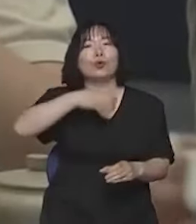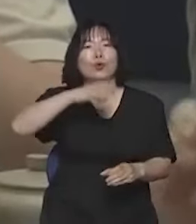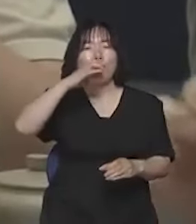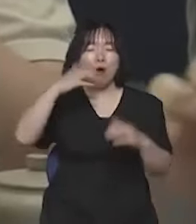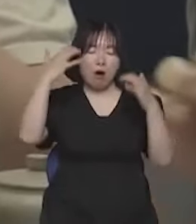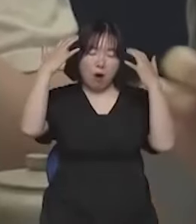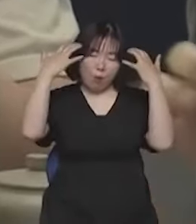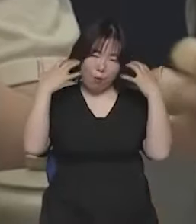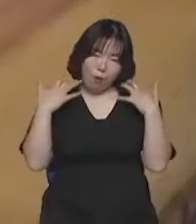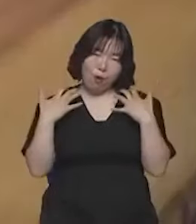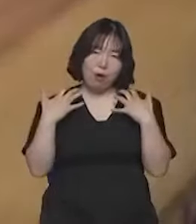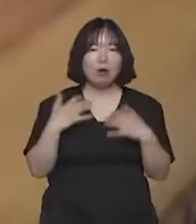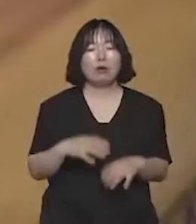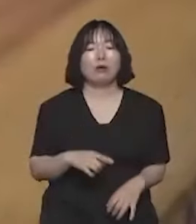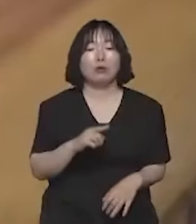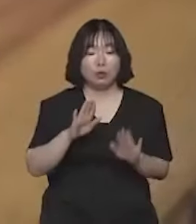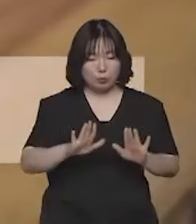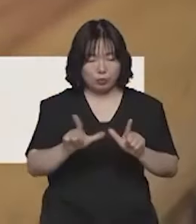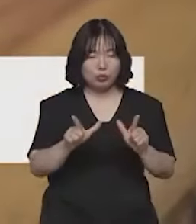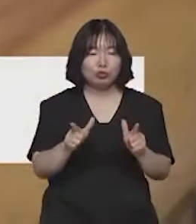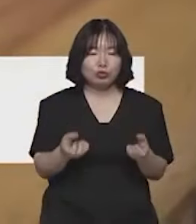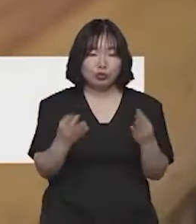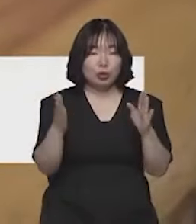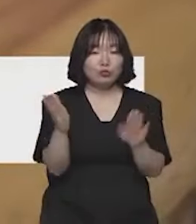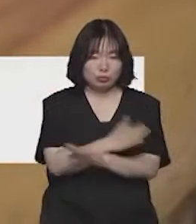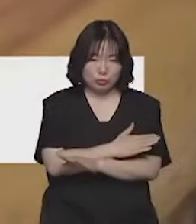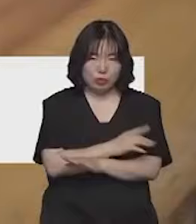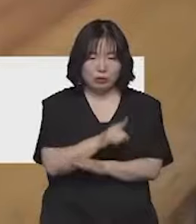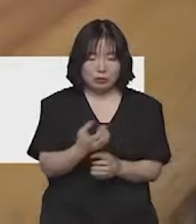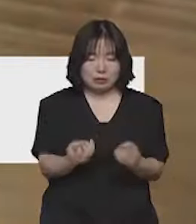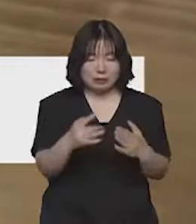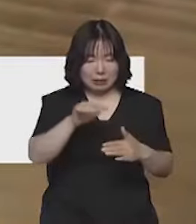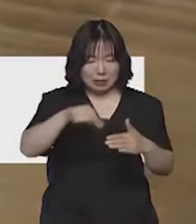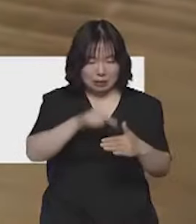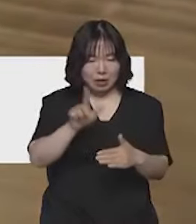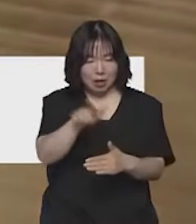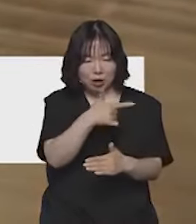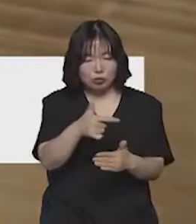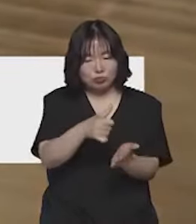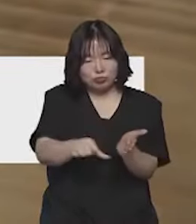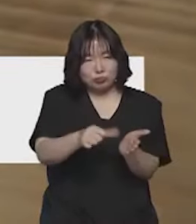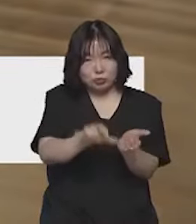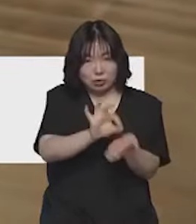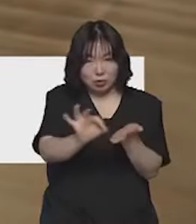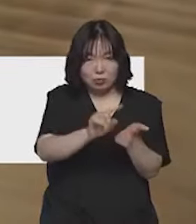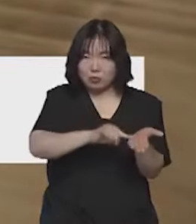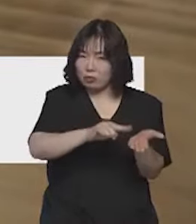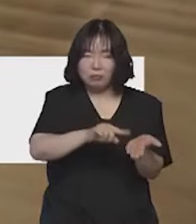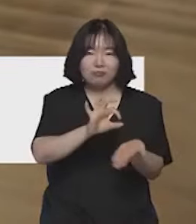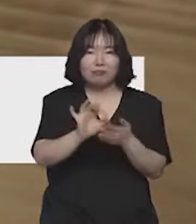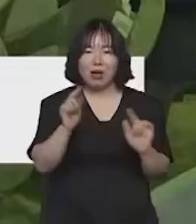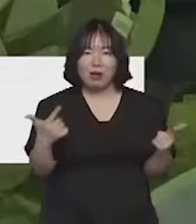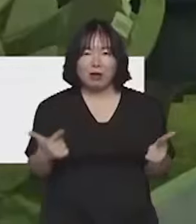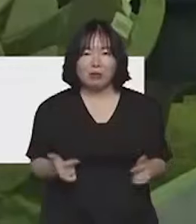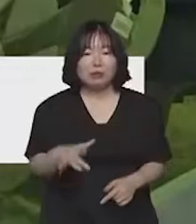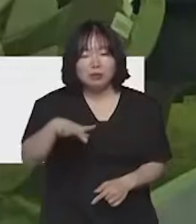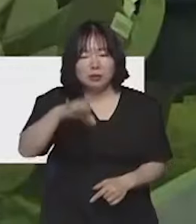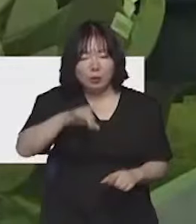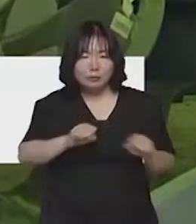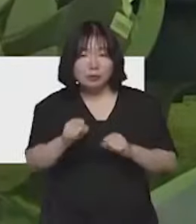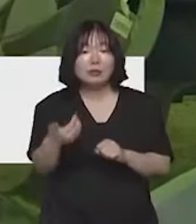식힙니다. 이번 축제부터 행사장 내에서는 일회용품을 사용하지 않고 있습니다. 첫